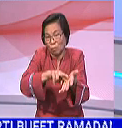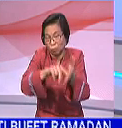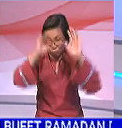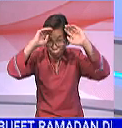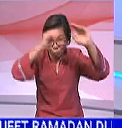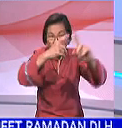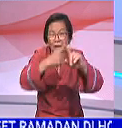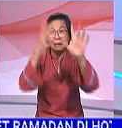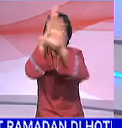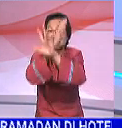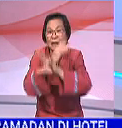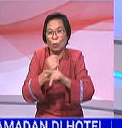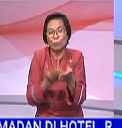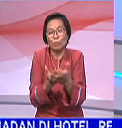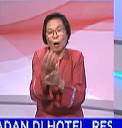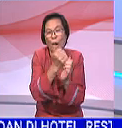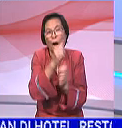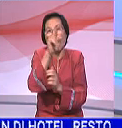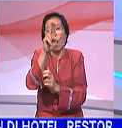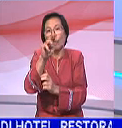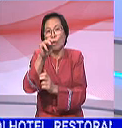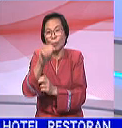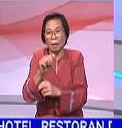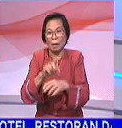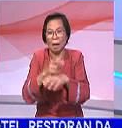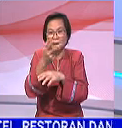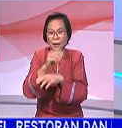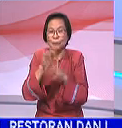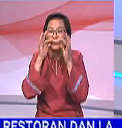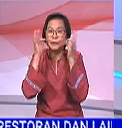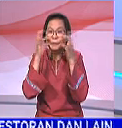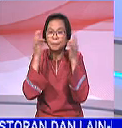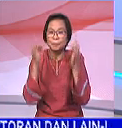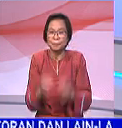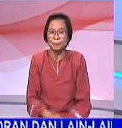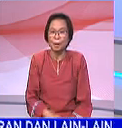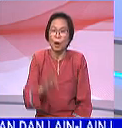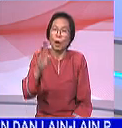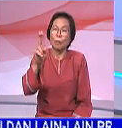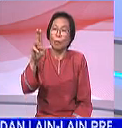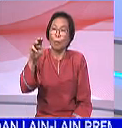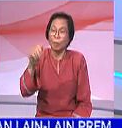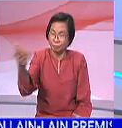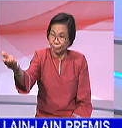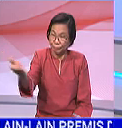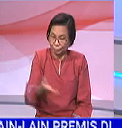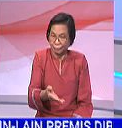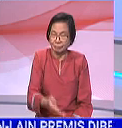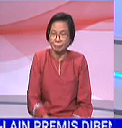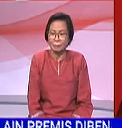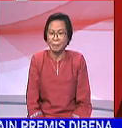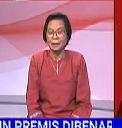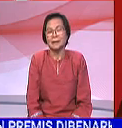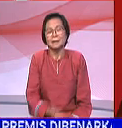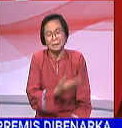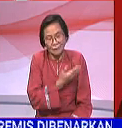antara tumpuan dari cowok dan langsung bersama bumbu India TM kucing rumah Hai Mbak cuma kasih Sera salam sejahtera